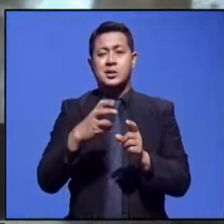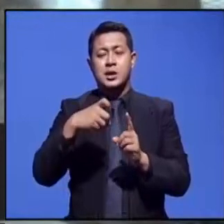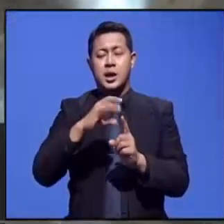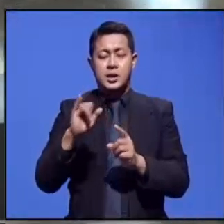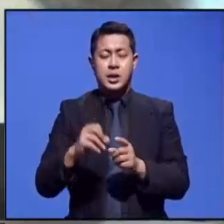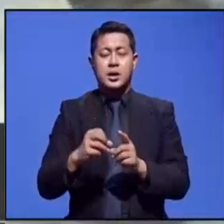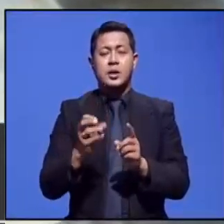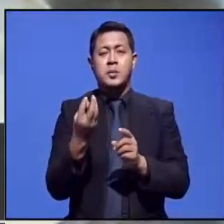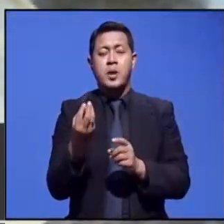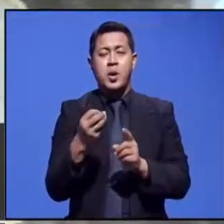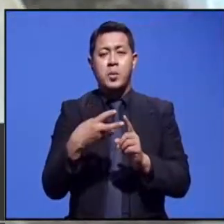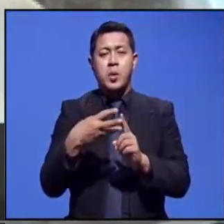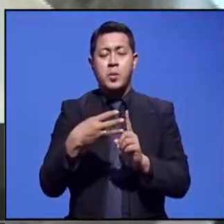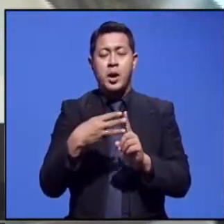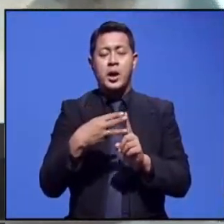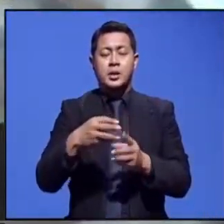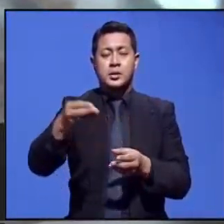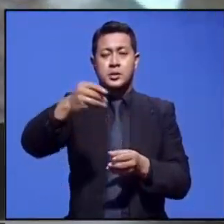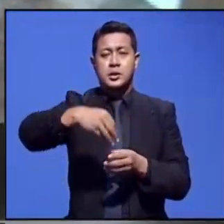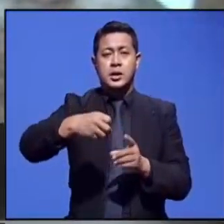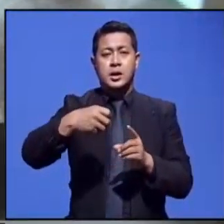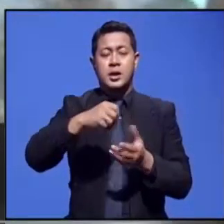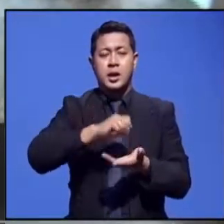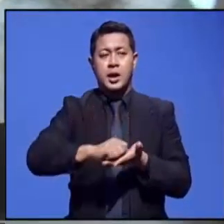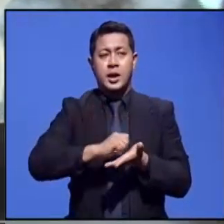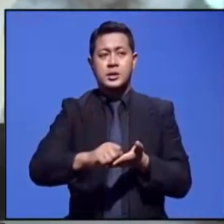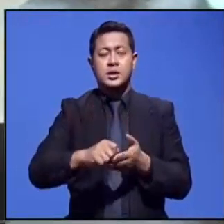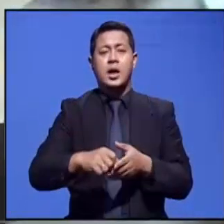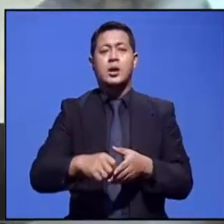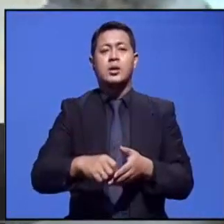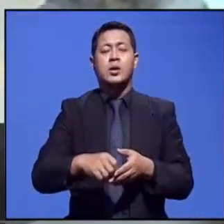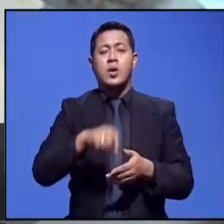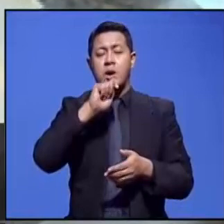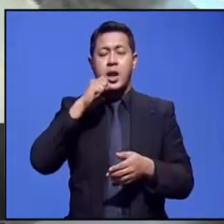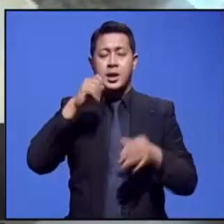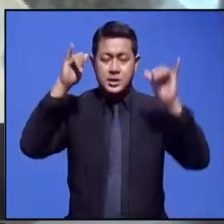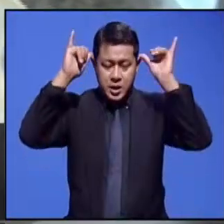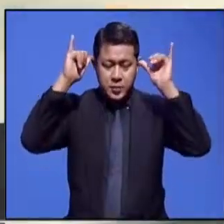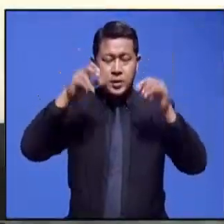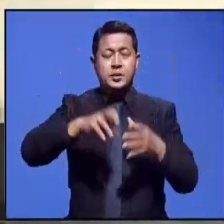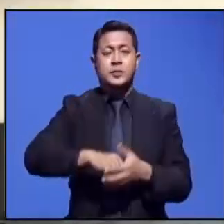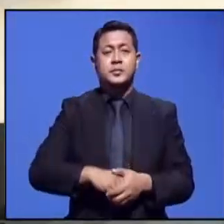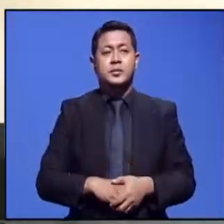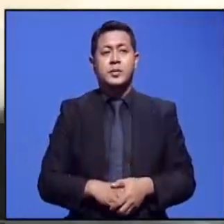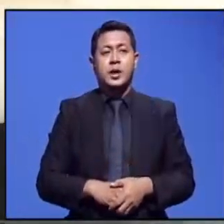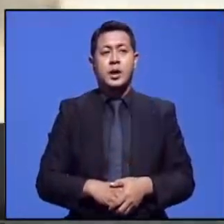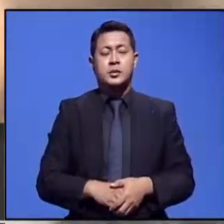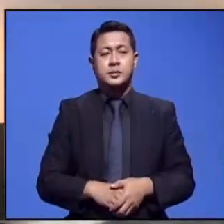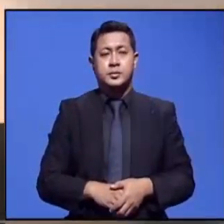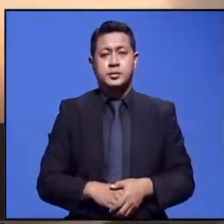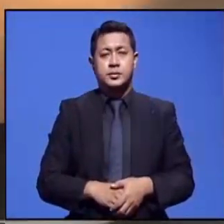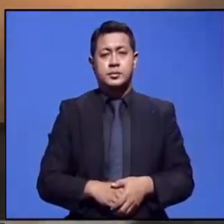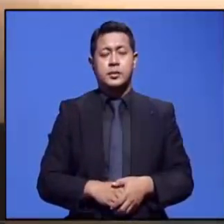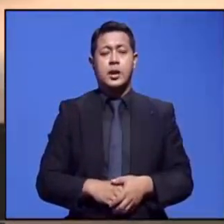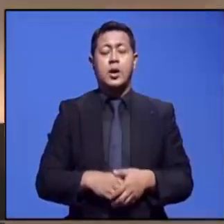bawang bombay, dan isian lainnya seperti keju atau kornet sapi. Sebagai pelengkap, kuah kari sayuran dengan bumbu turun-temurun